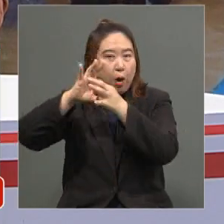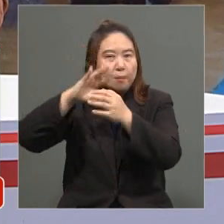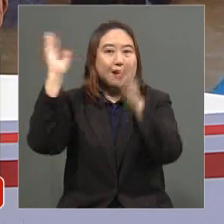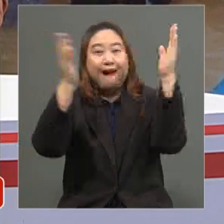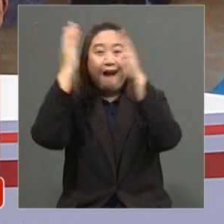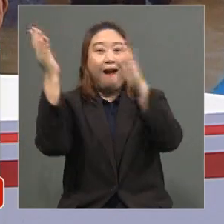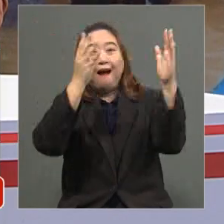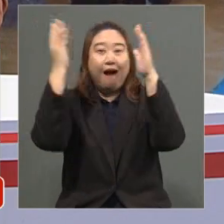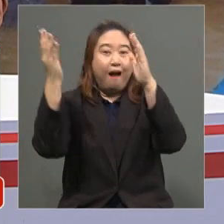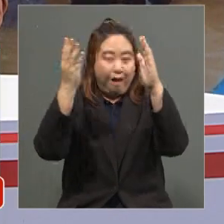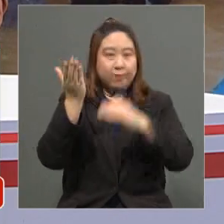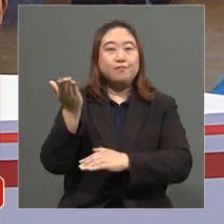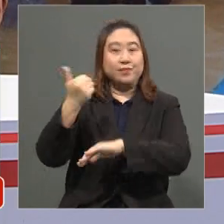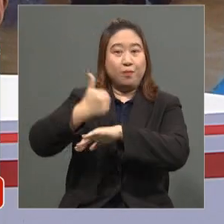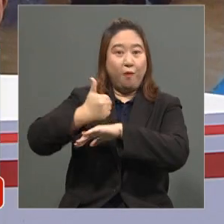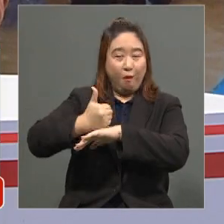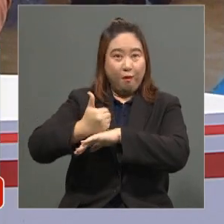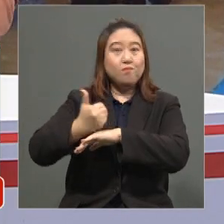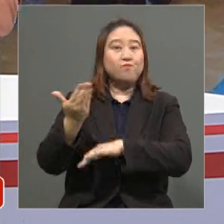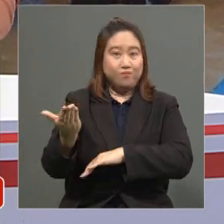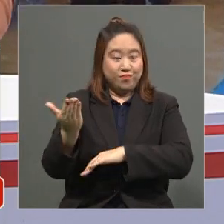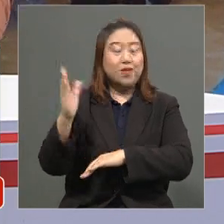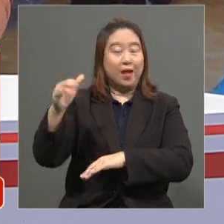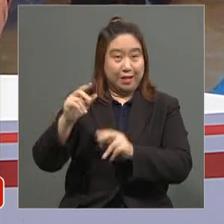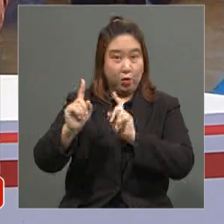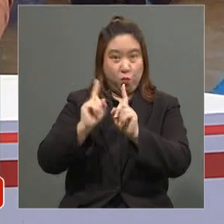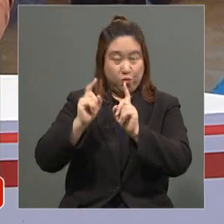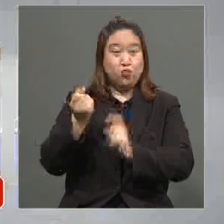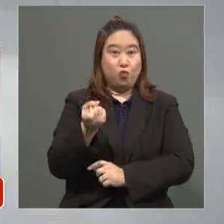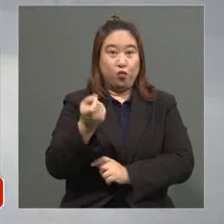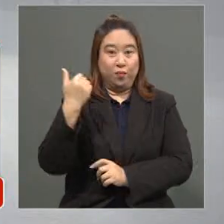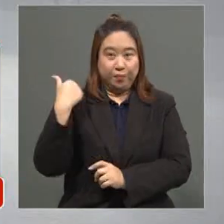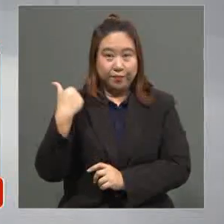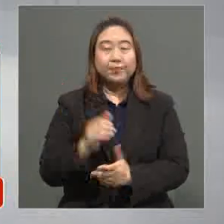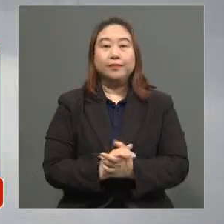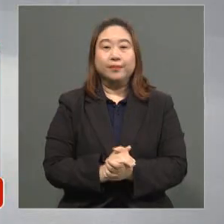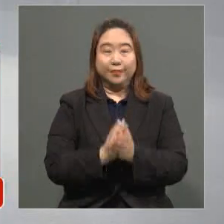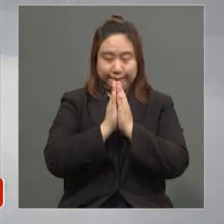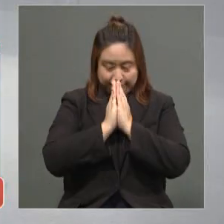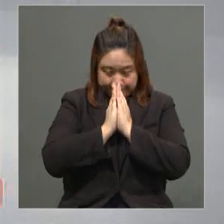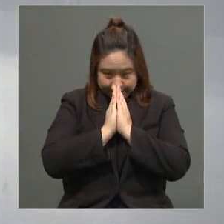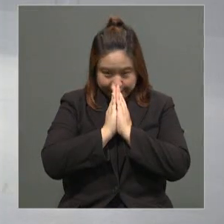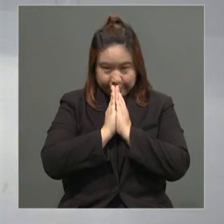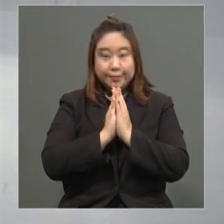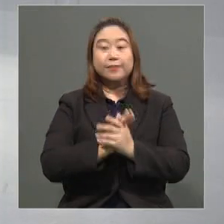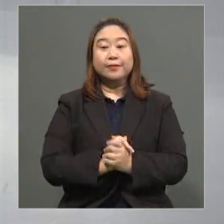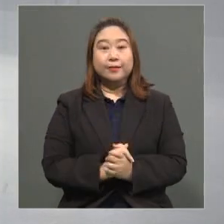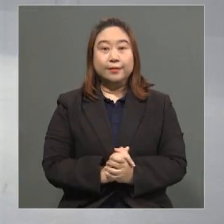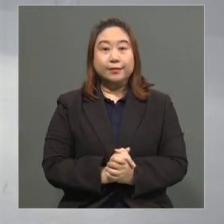นยมวิทยา ท่าน 25c mt jจะมาอยในลายการกับเราสวัดีคะ พ. อ. คะสวั